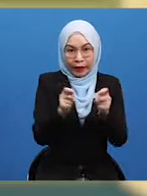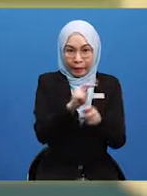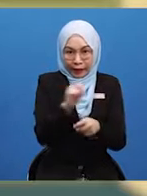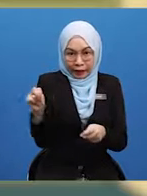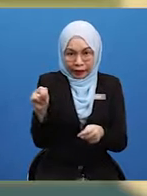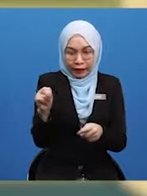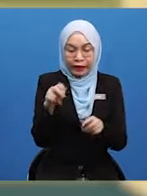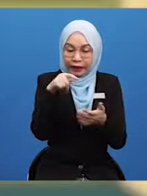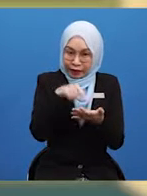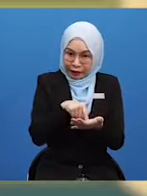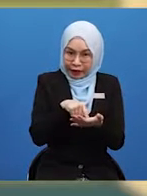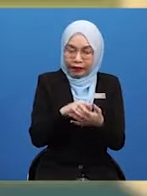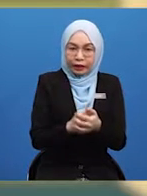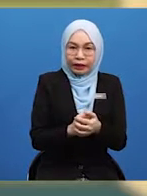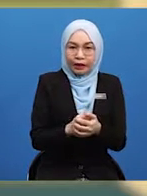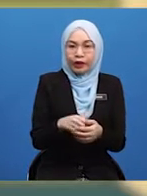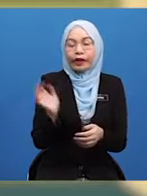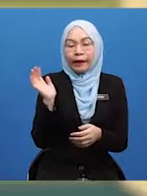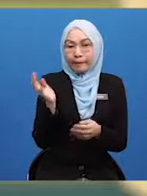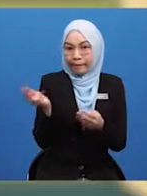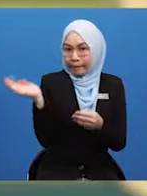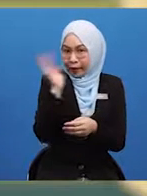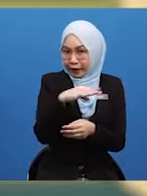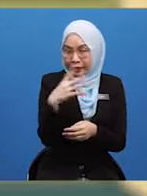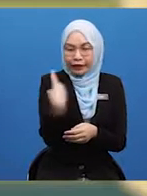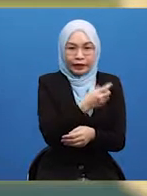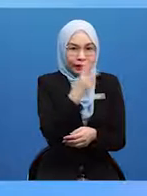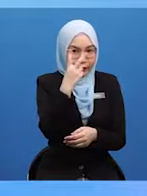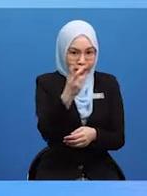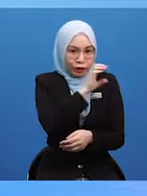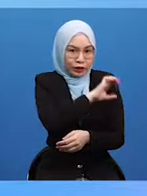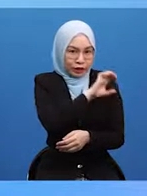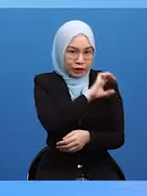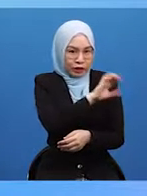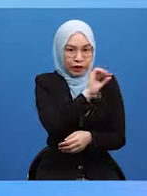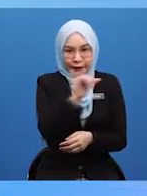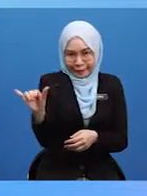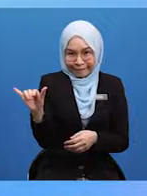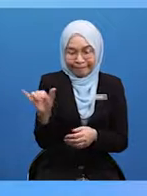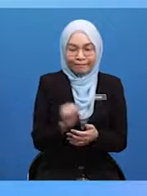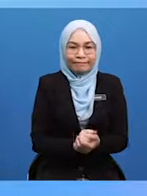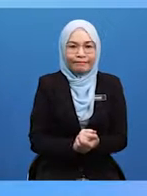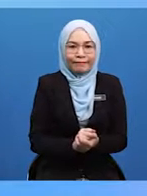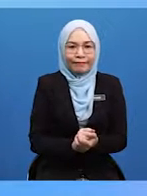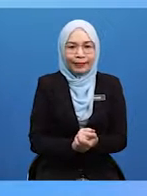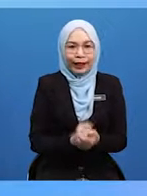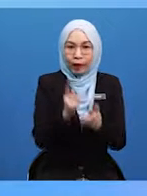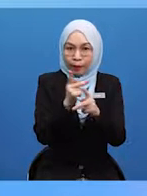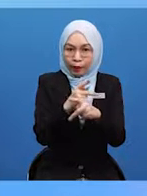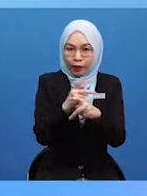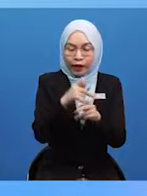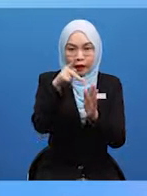kita lihat ciri-ciri setiap pola pertempatan. Pola pertempatan yang